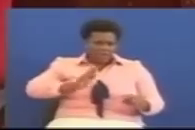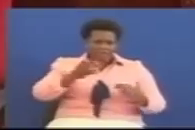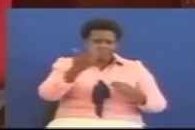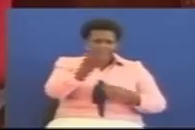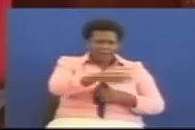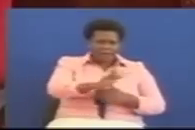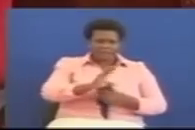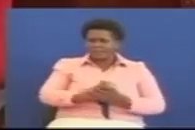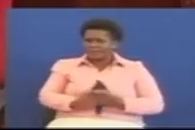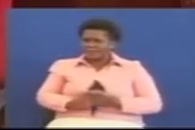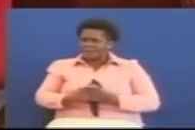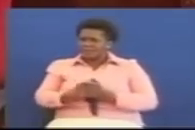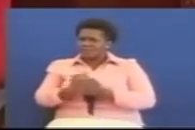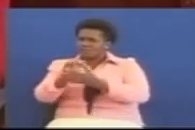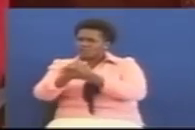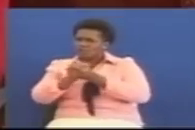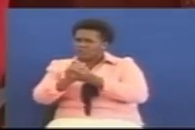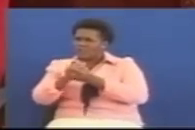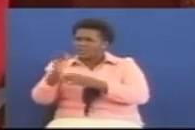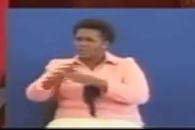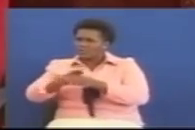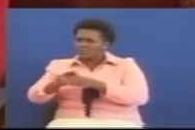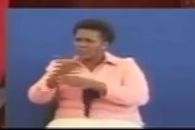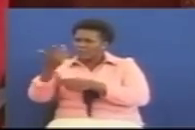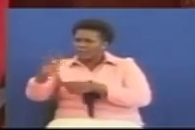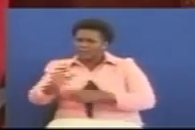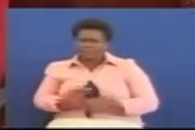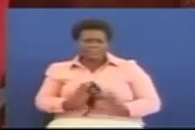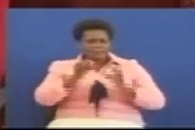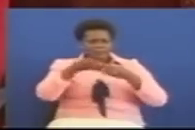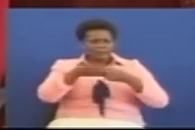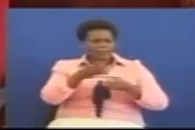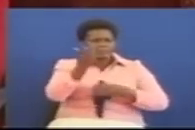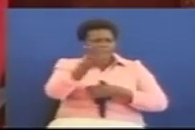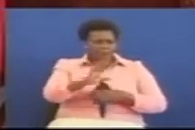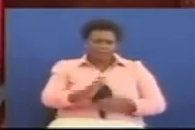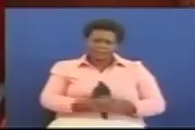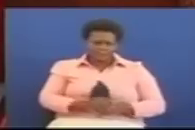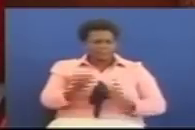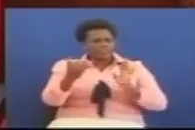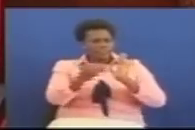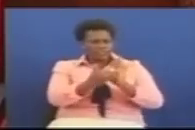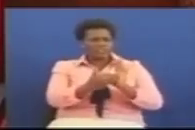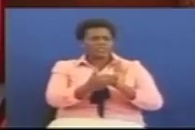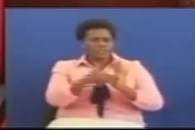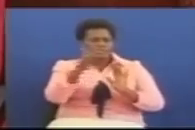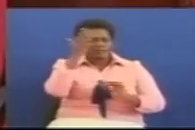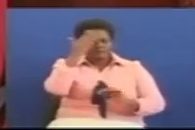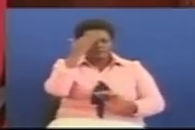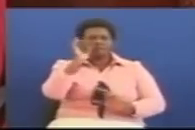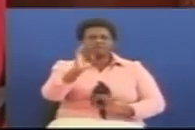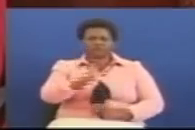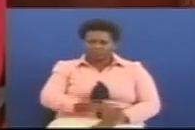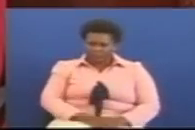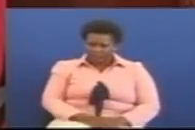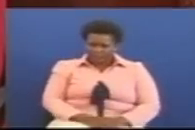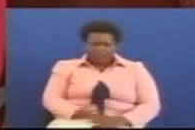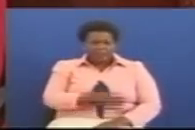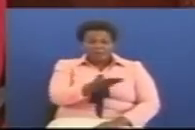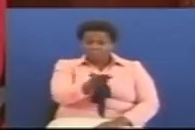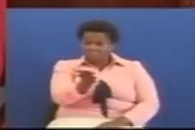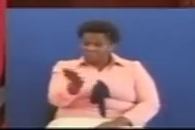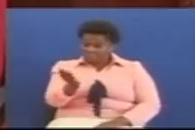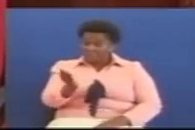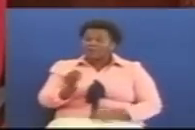hifadhi, jumuiya za watumia maji, kamati za maji, vinatambulika kisheria na vimetoa huduma za usimamizi